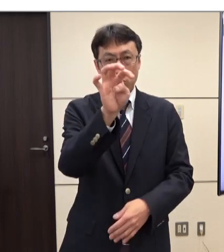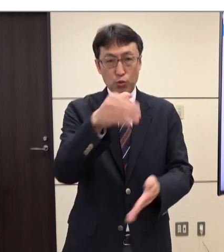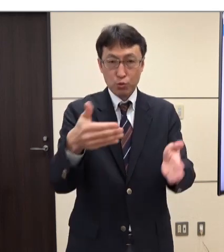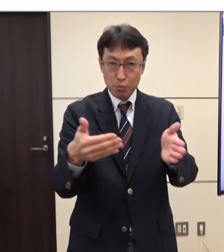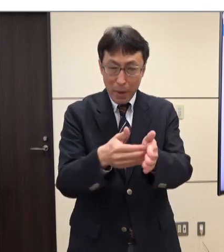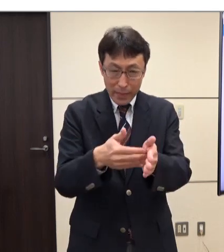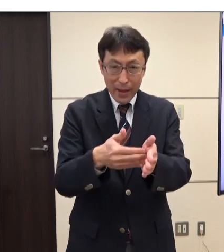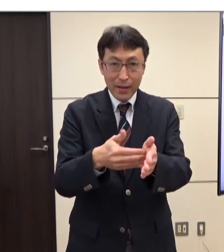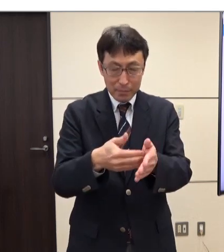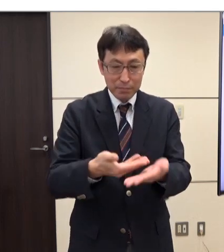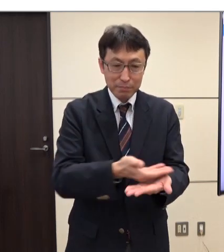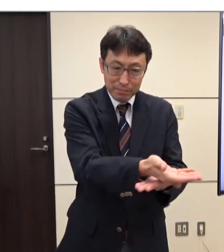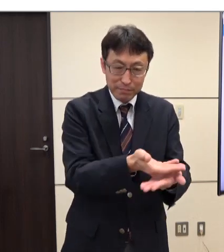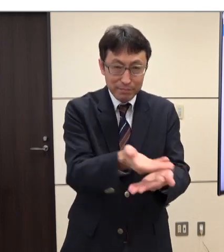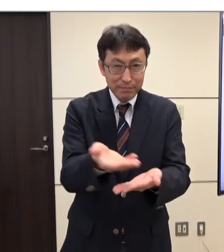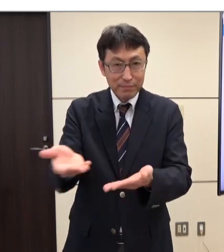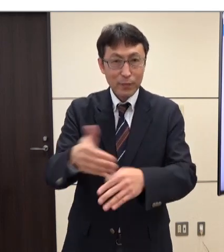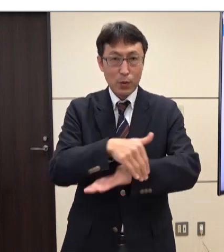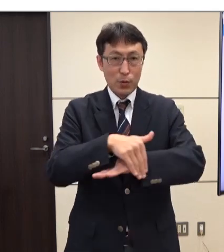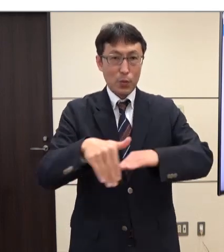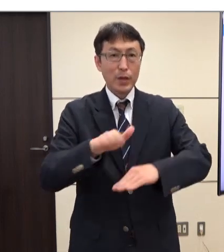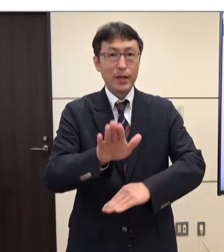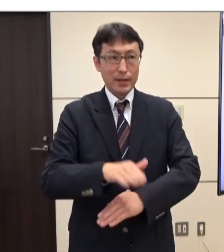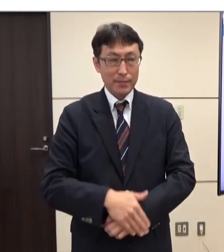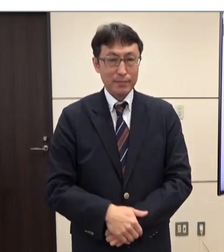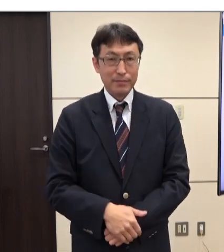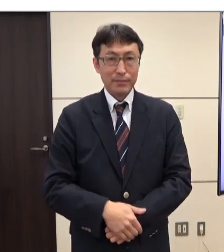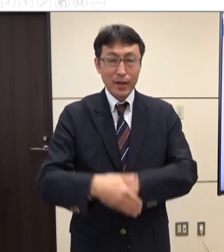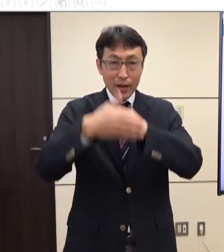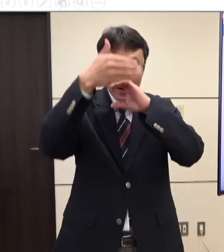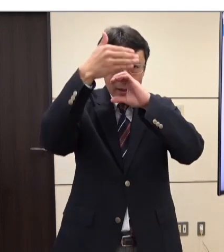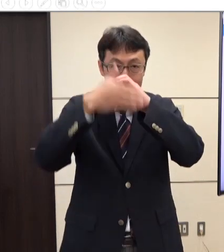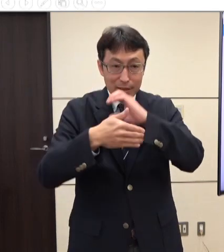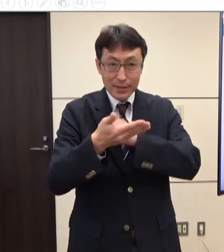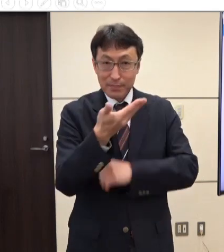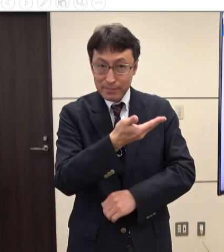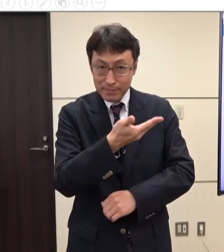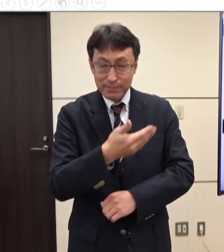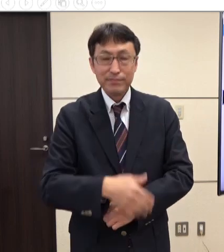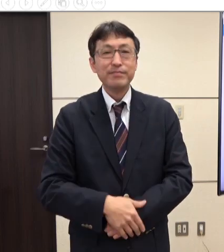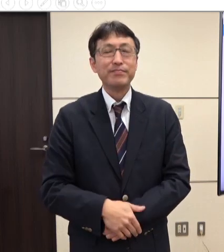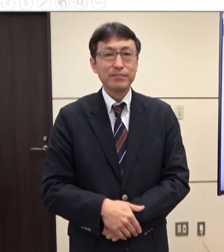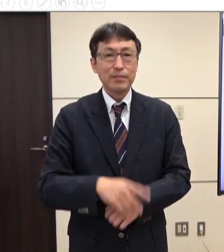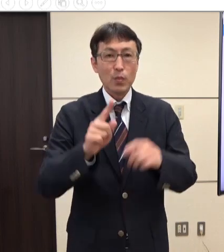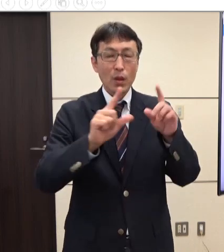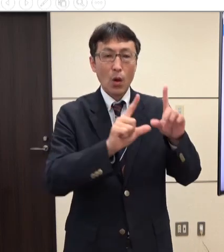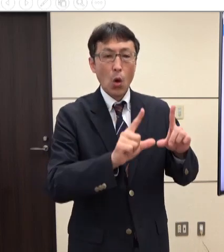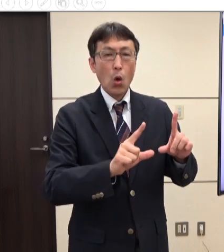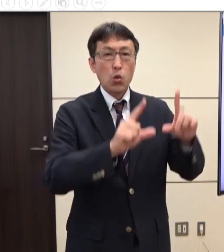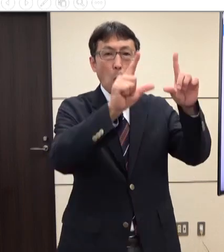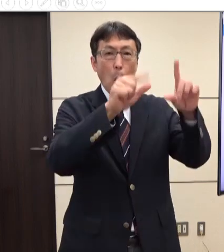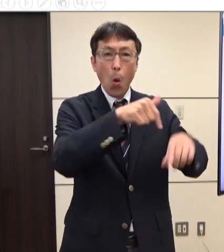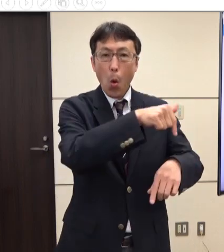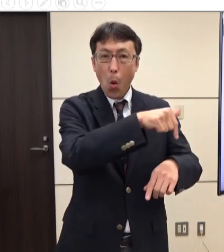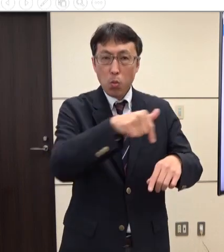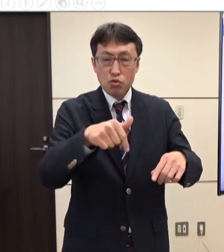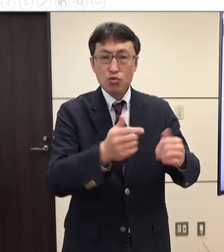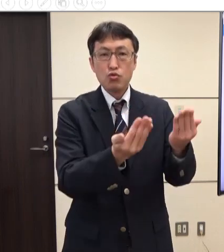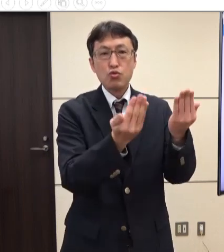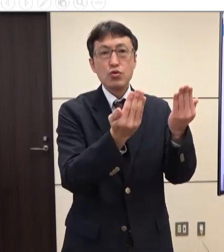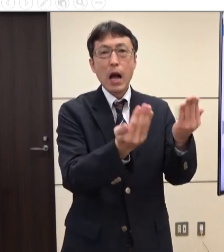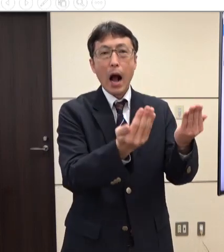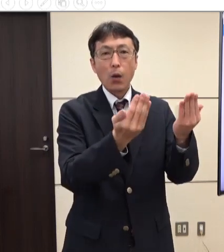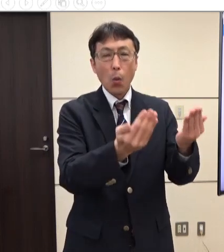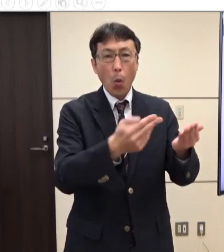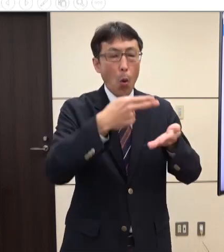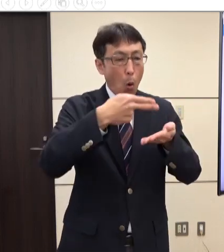月はこちらにありますようにですね19日に東部学校給食センターのメニューを提供しまして